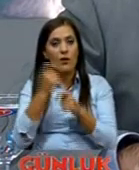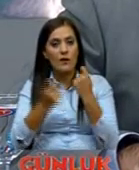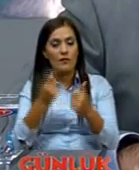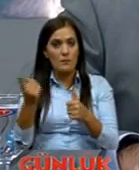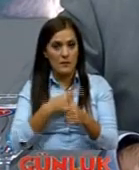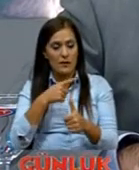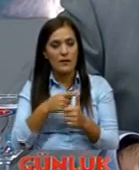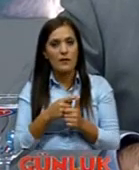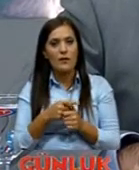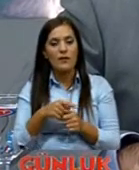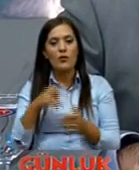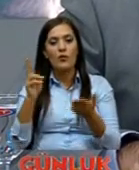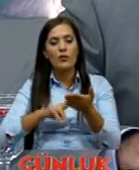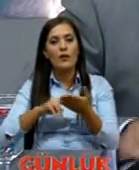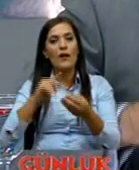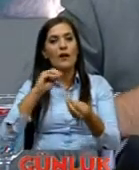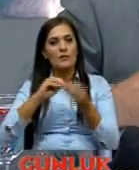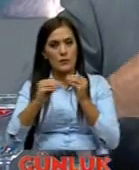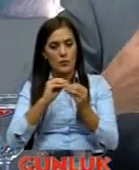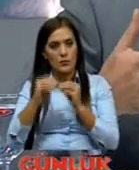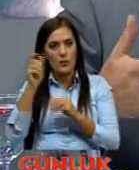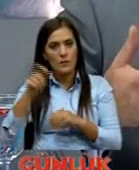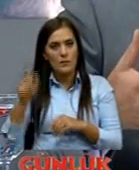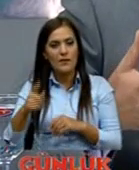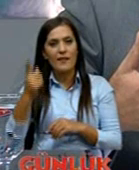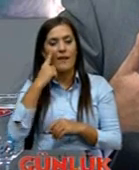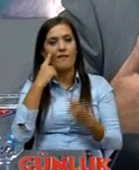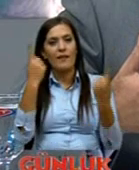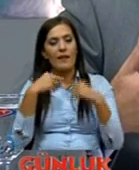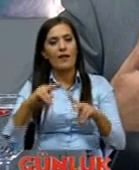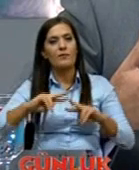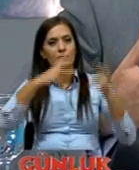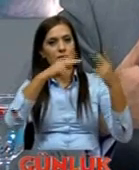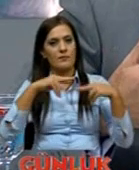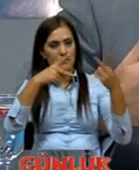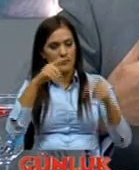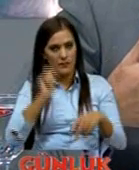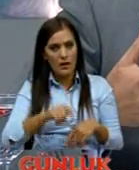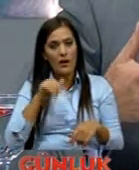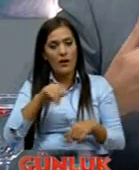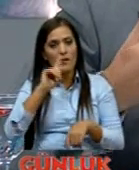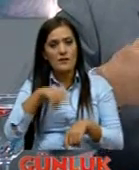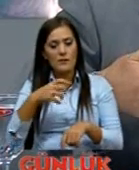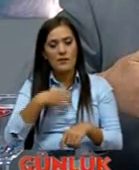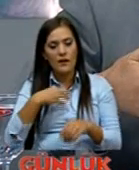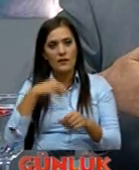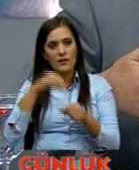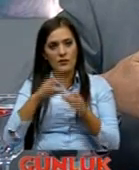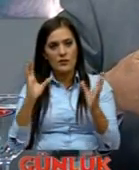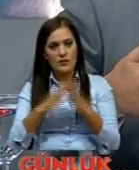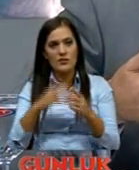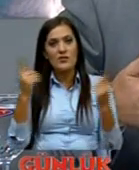görevlerinden bir tanesi üyelerimizin sorunlarını devlet yetkililerine aktarmak. Aynı zamanda kendi